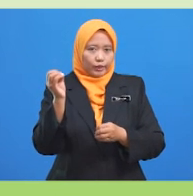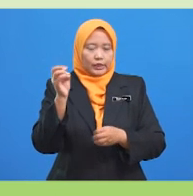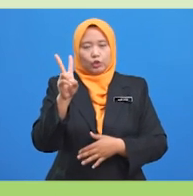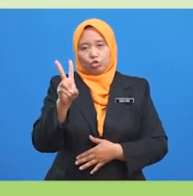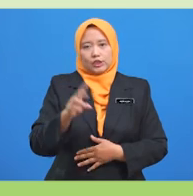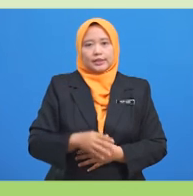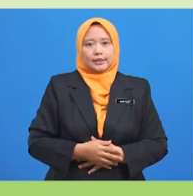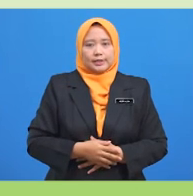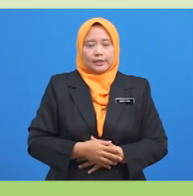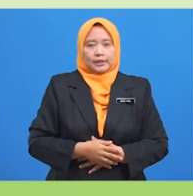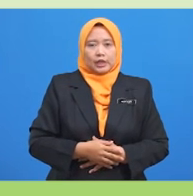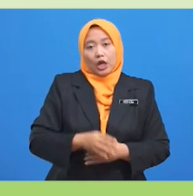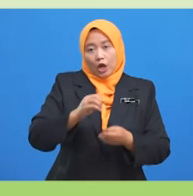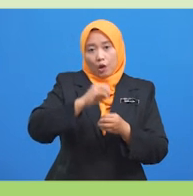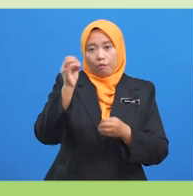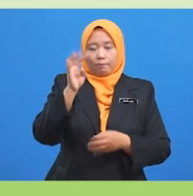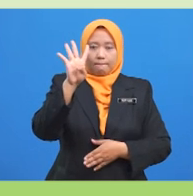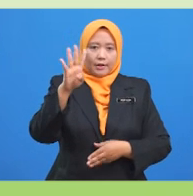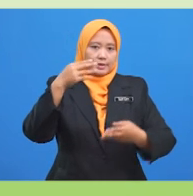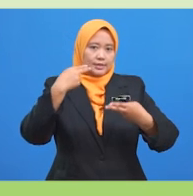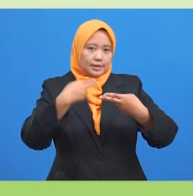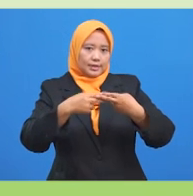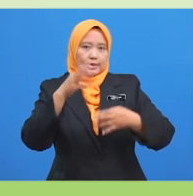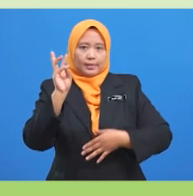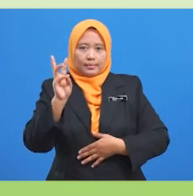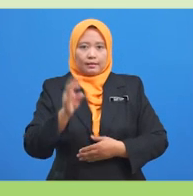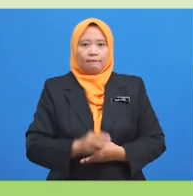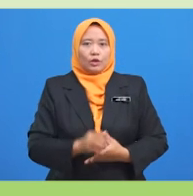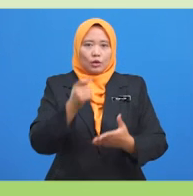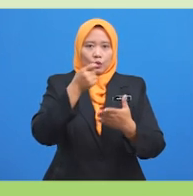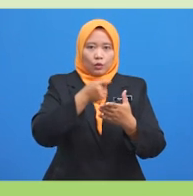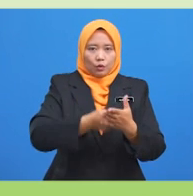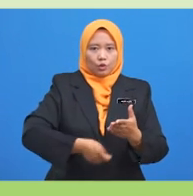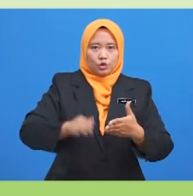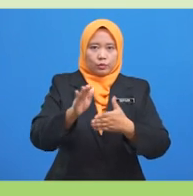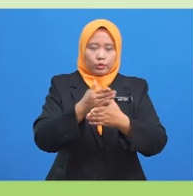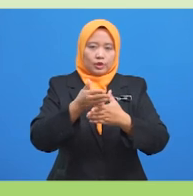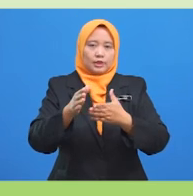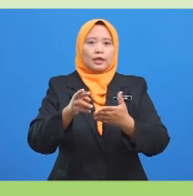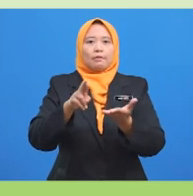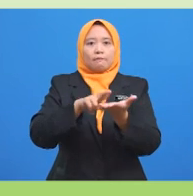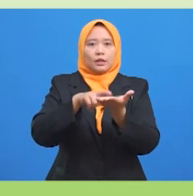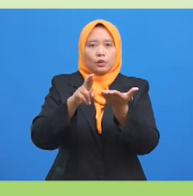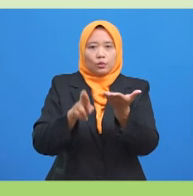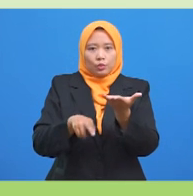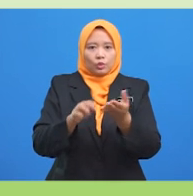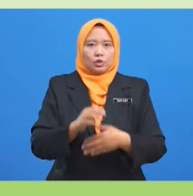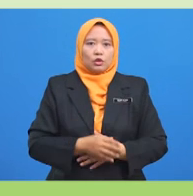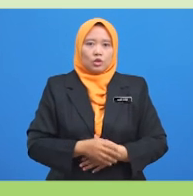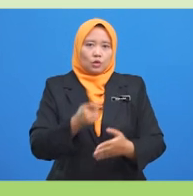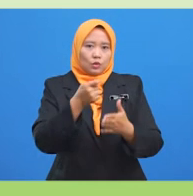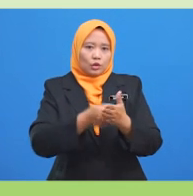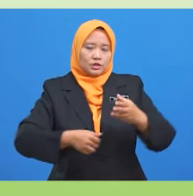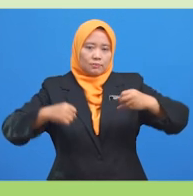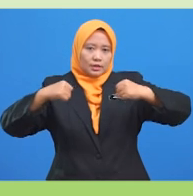purata menurun dan mencapai minimum pada output ke-6. Kos marginal meningkat. Kos